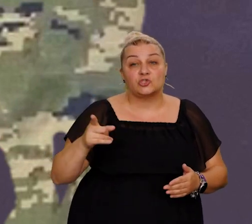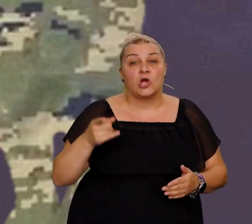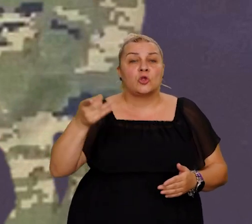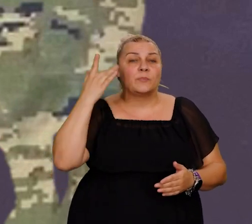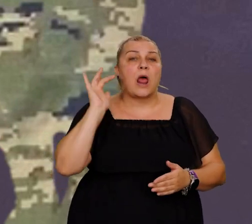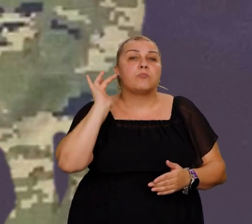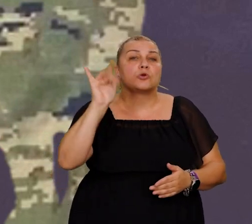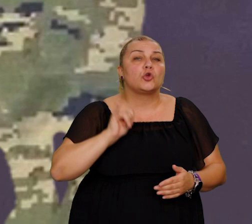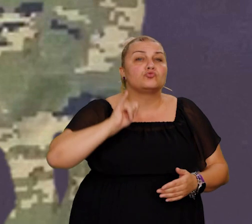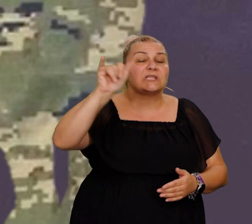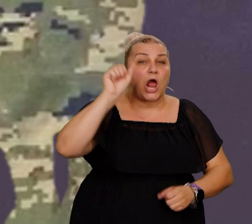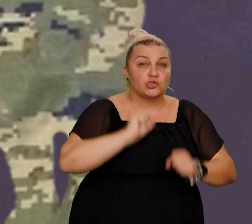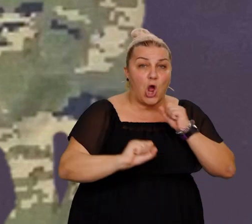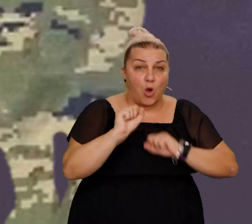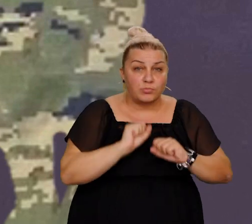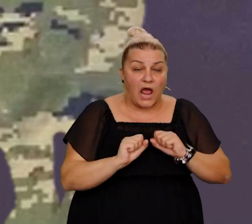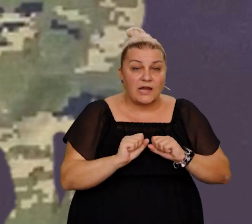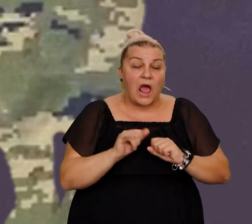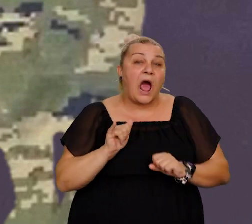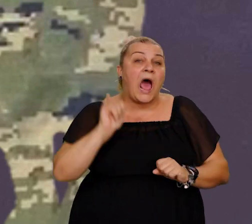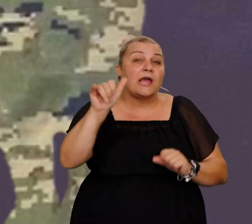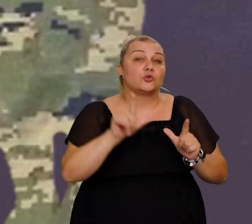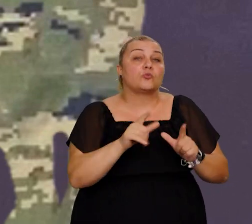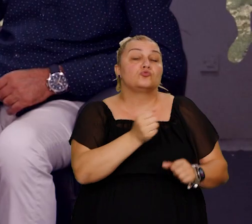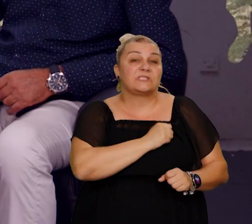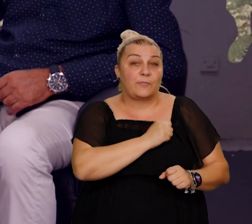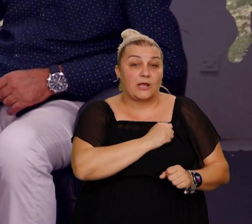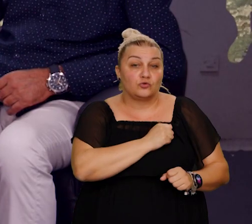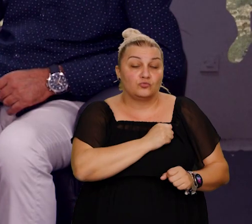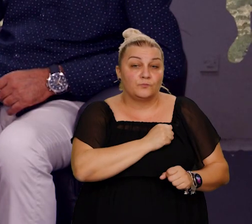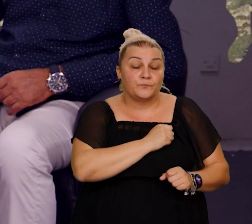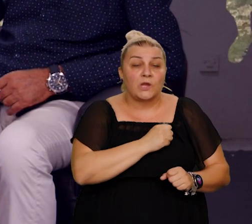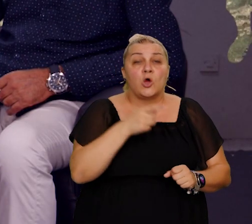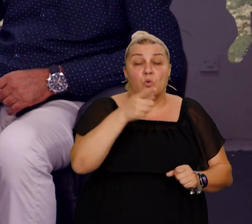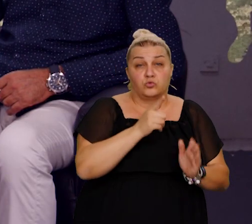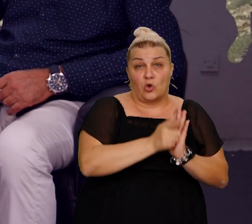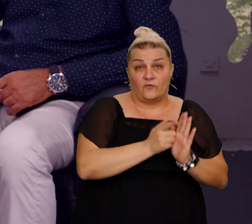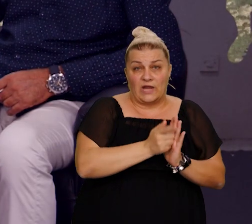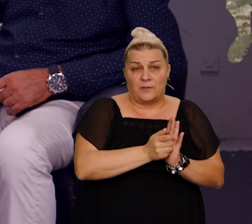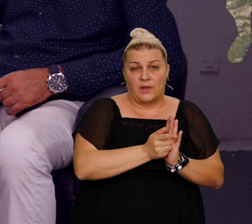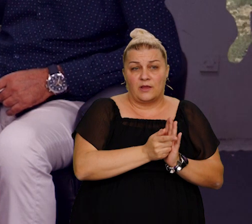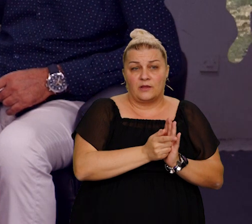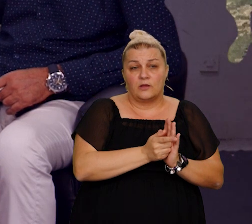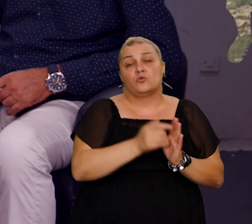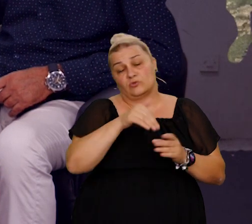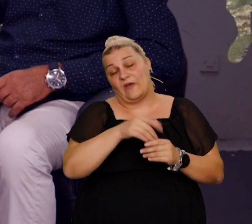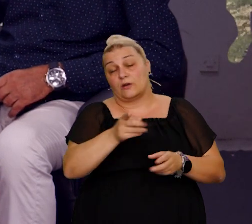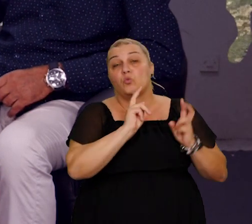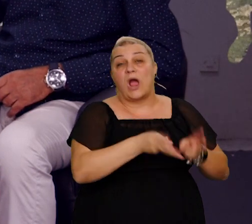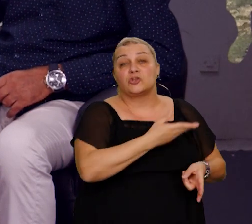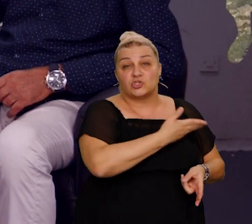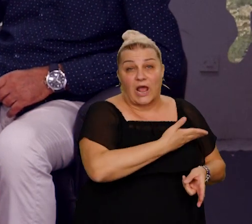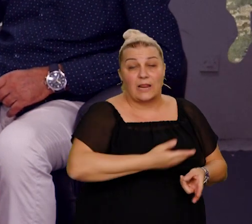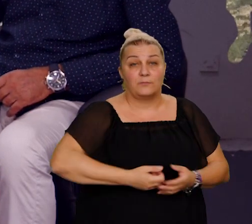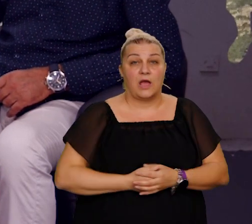bila protuzračna obrana aerodroma u Splitu. Aerodrom u Splitu u tom trenutku je bio strateški. Bolje rečeno u Kaštelima.